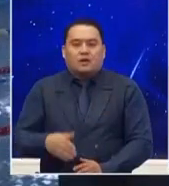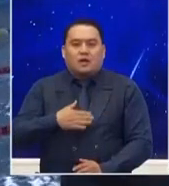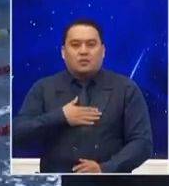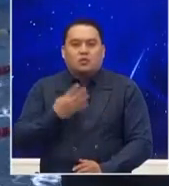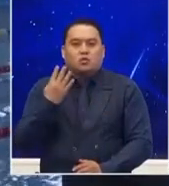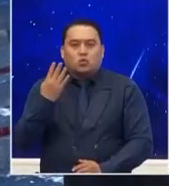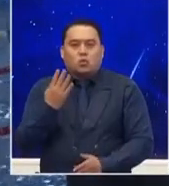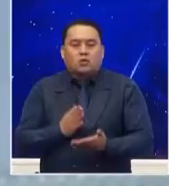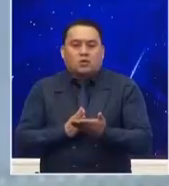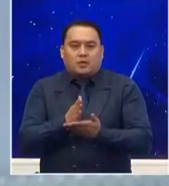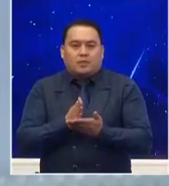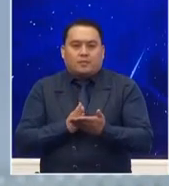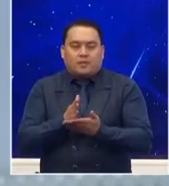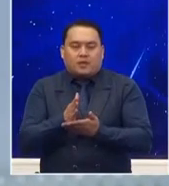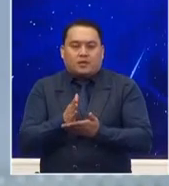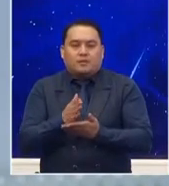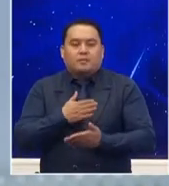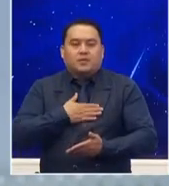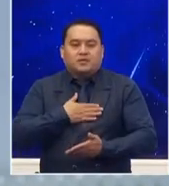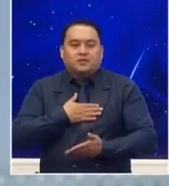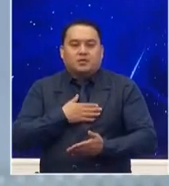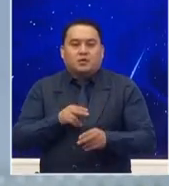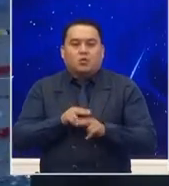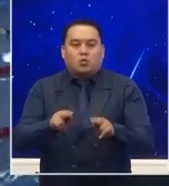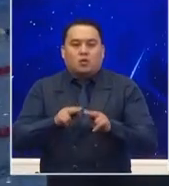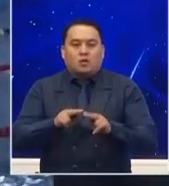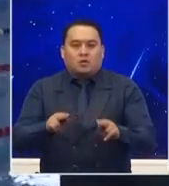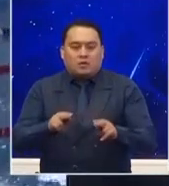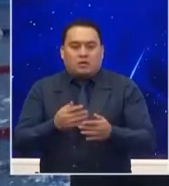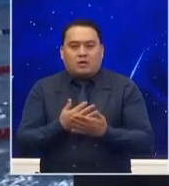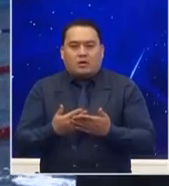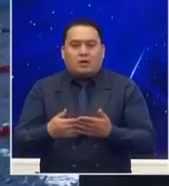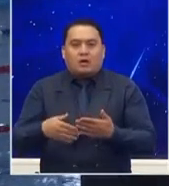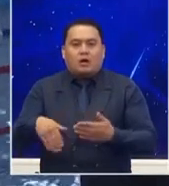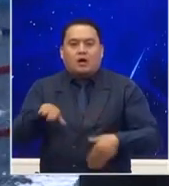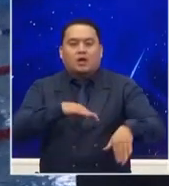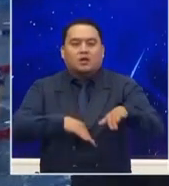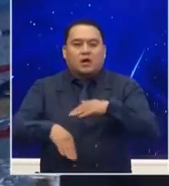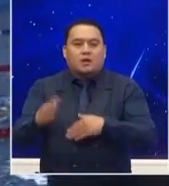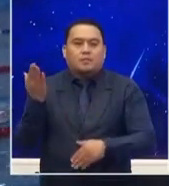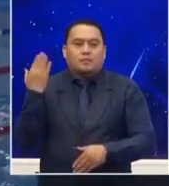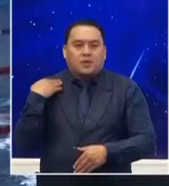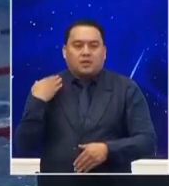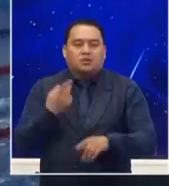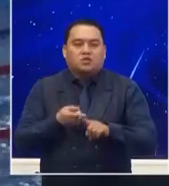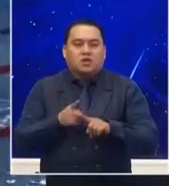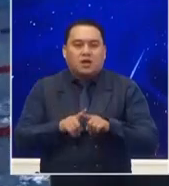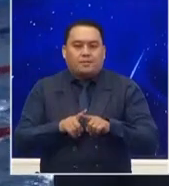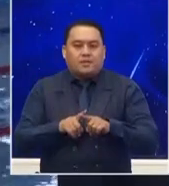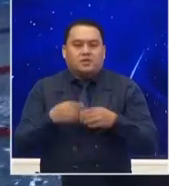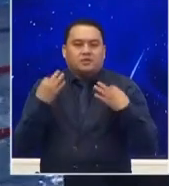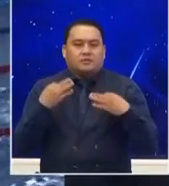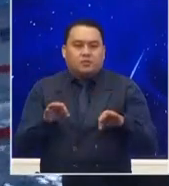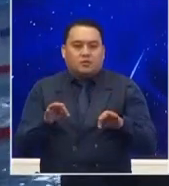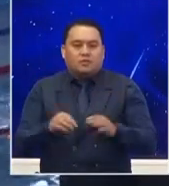әдіспен бөлмейміз балаларды. Барлық 4 әдісті балаларға қоямыз. Жаңа баттерфляй, арқамен жүзу, брас и жаңағы еркін жүзу